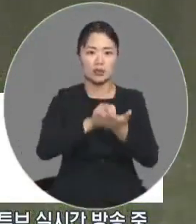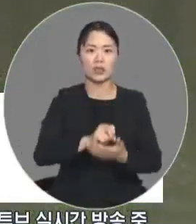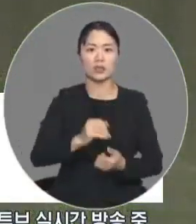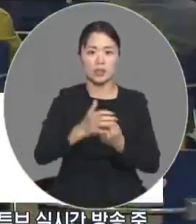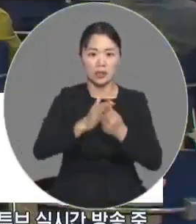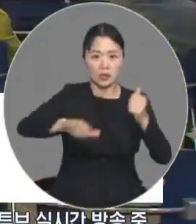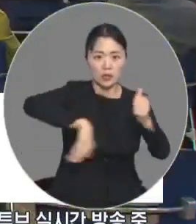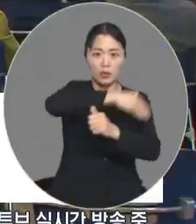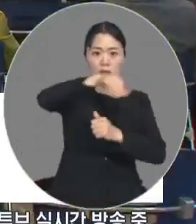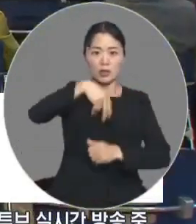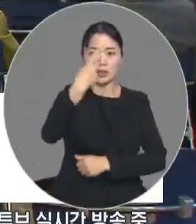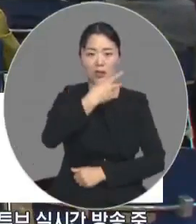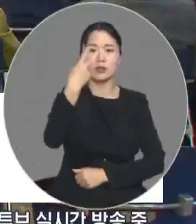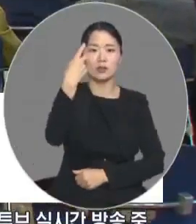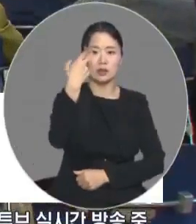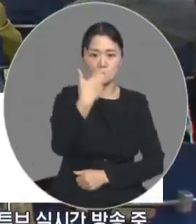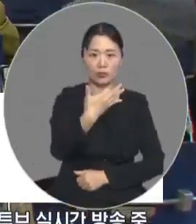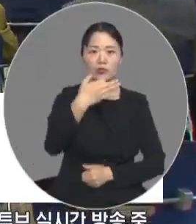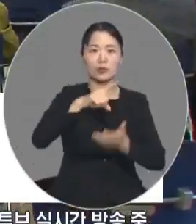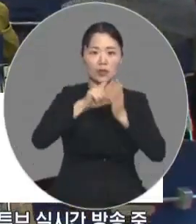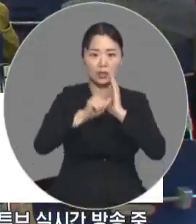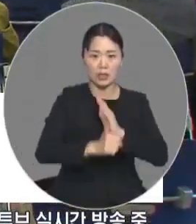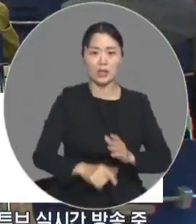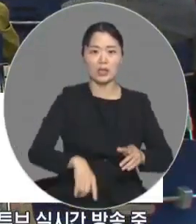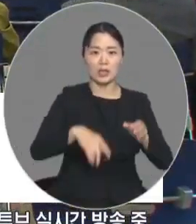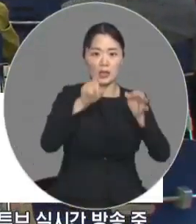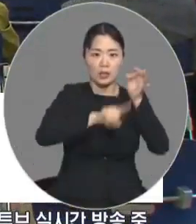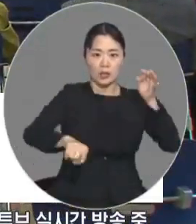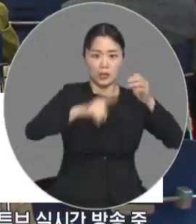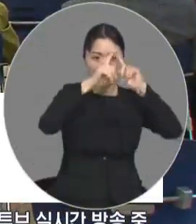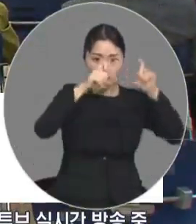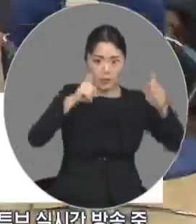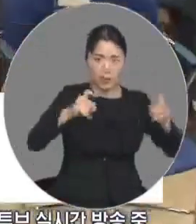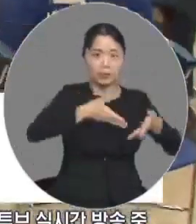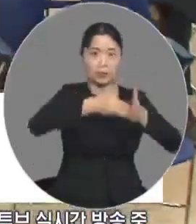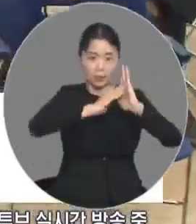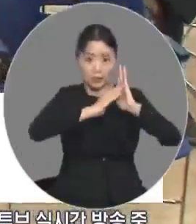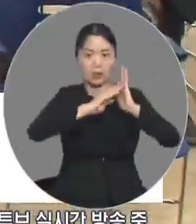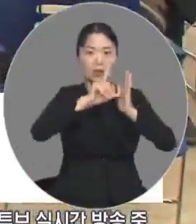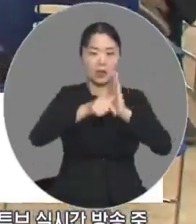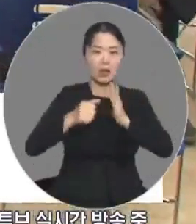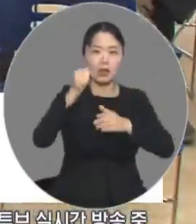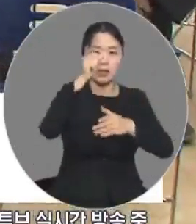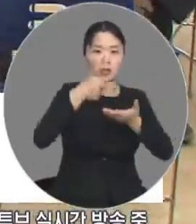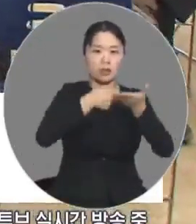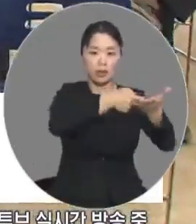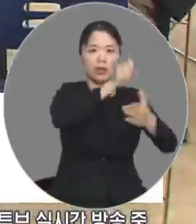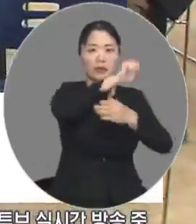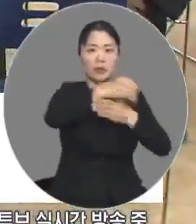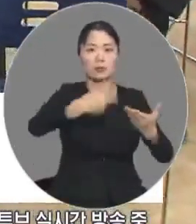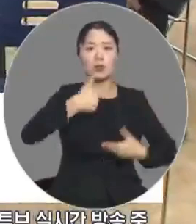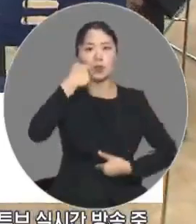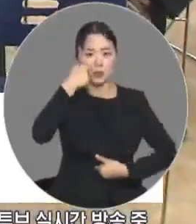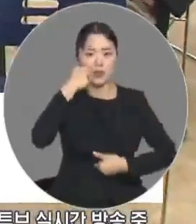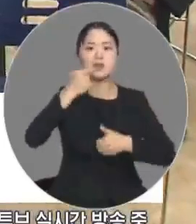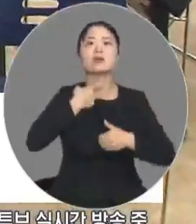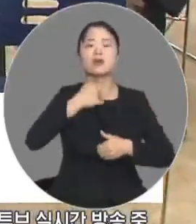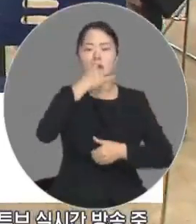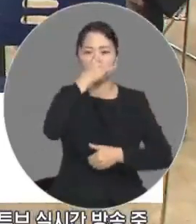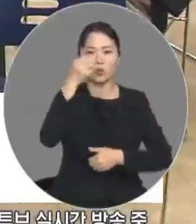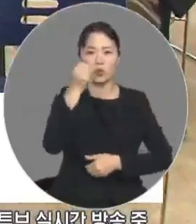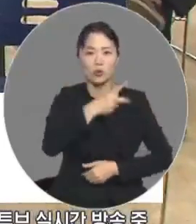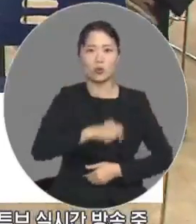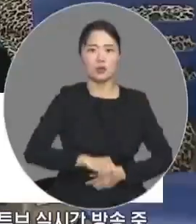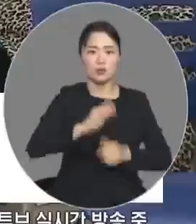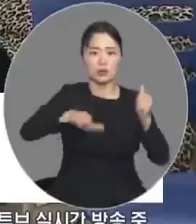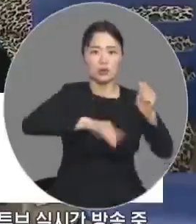지난 2019년엔 사찰과 요양원 건립 등 개발 행위에 허가가 나지 않기도 했습니다. 주민들은 또 취수로 인한